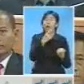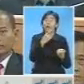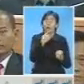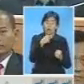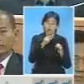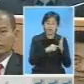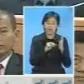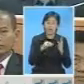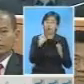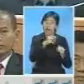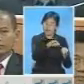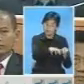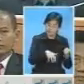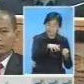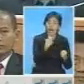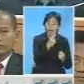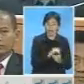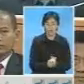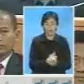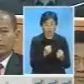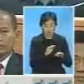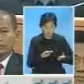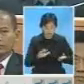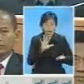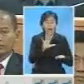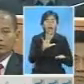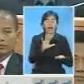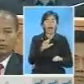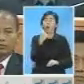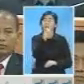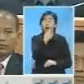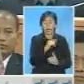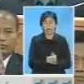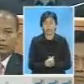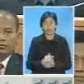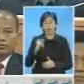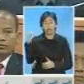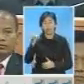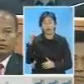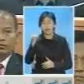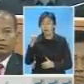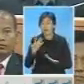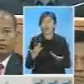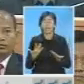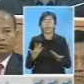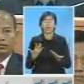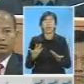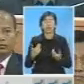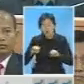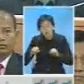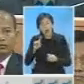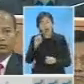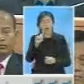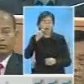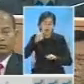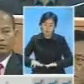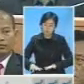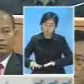ครับรถ5คันเป็นรถของใครครับดอนเมืองแม้แต่ปัญญาจะมีมอเตอร์ไซค์ข้ามมายังไม่ได้เลยครับน้ำมันท่ว